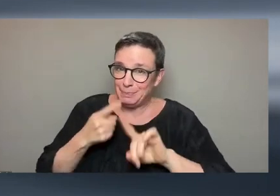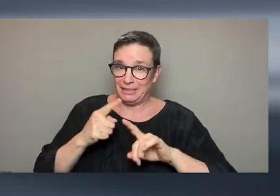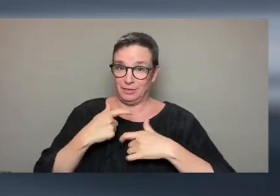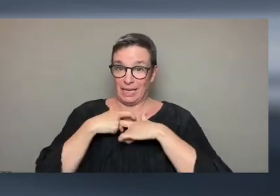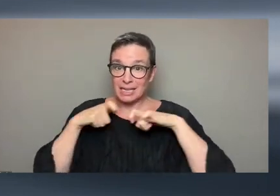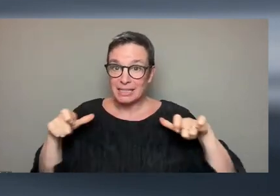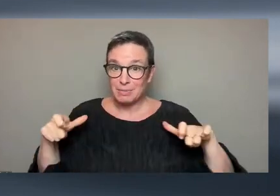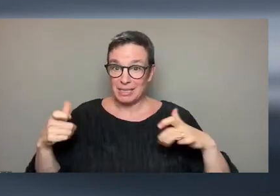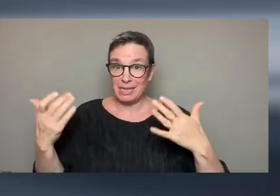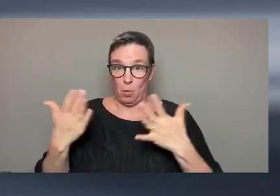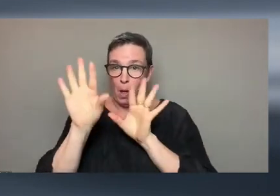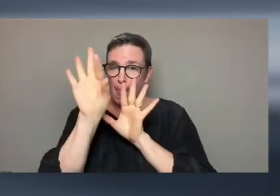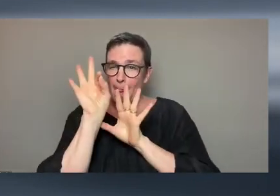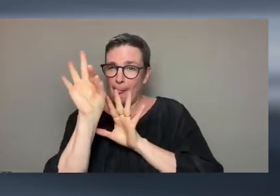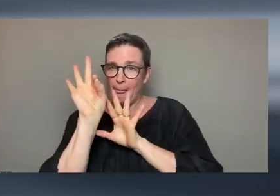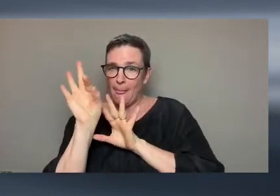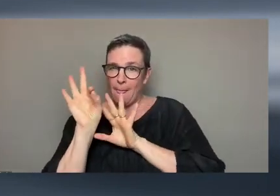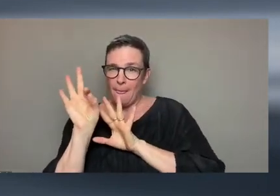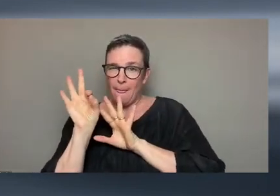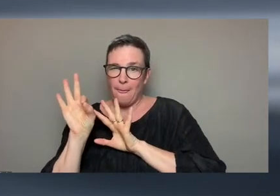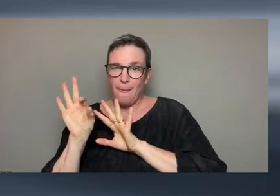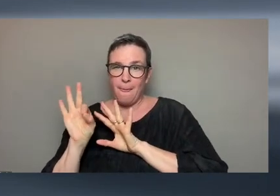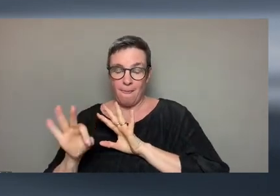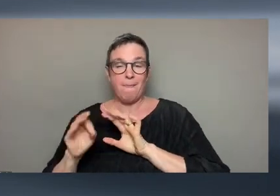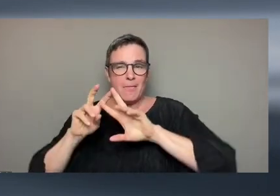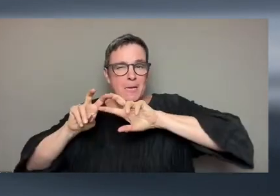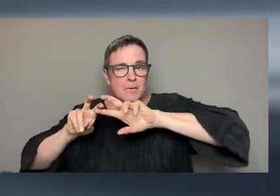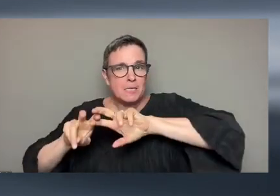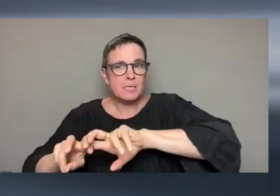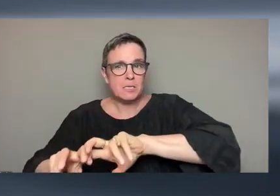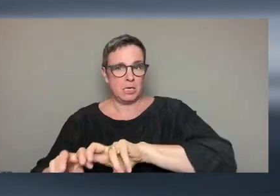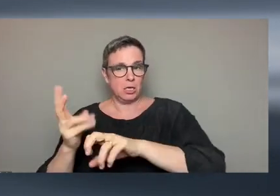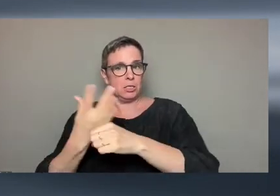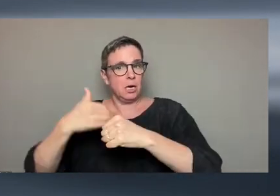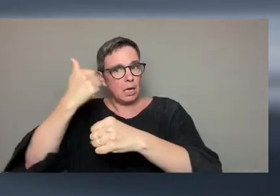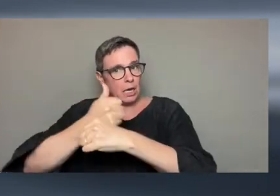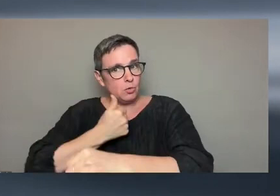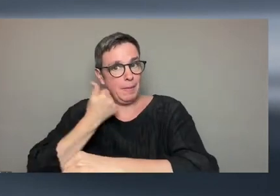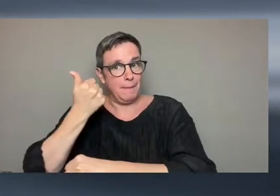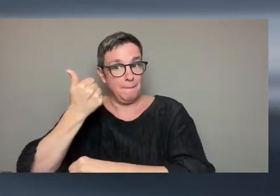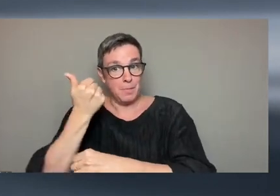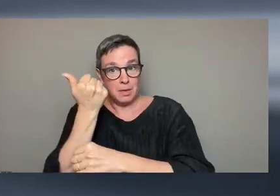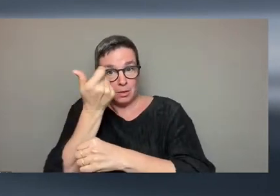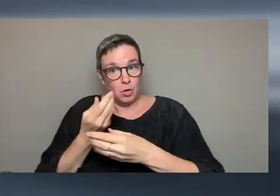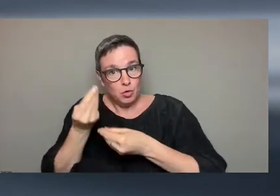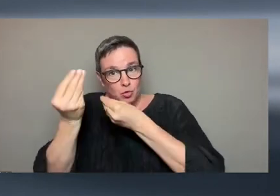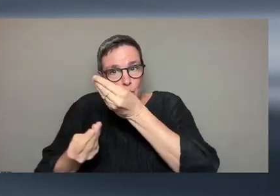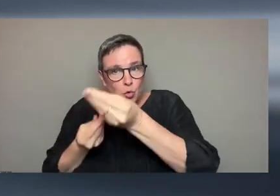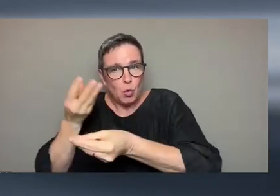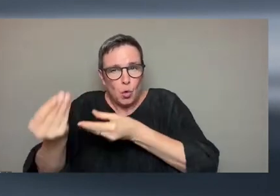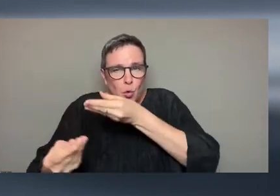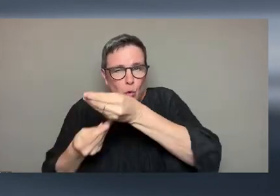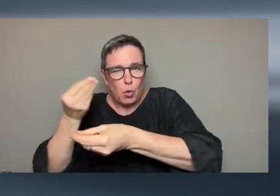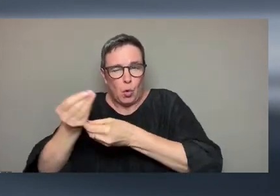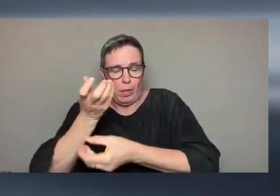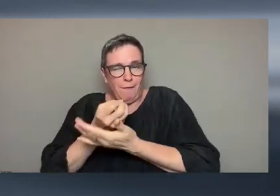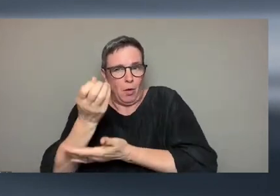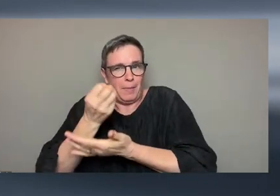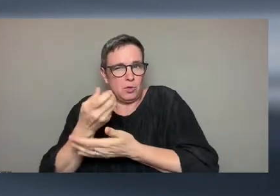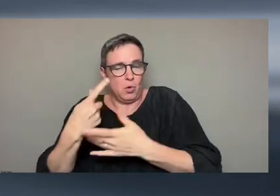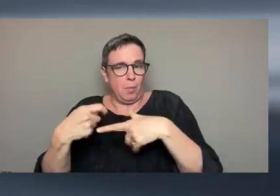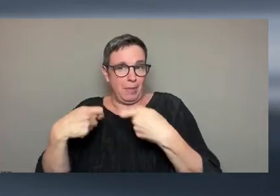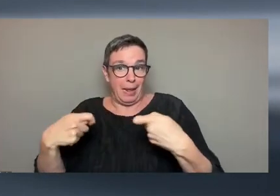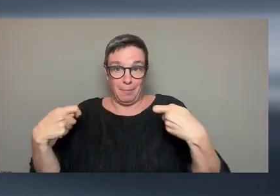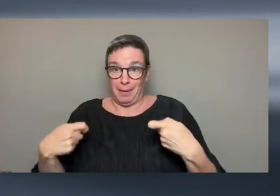l'accessibilité, il faut un peu chercher, en créer soi-même, enrichir, complémenter des jeux de données déjà existants.